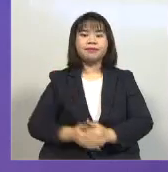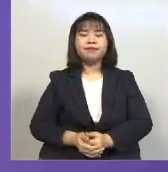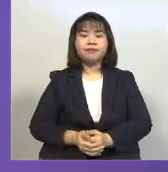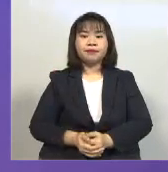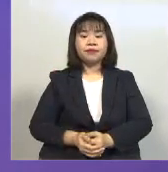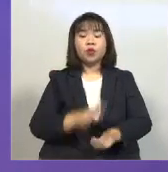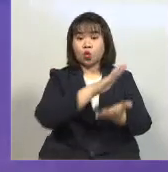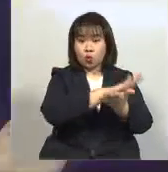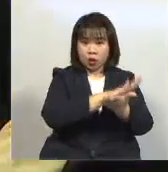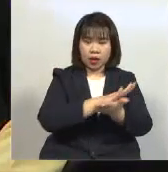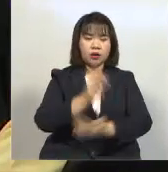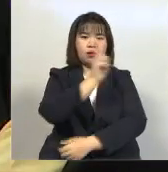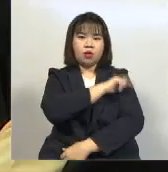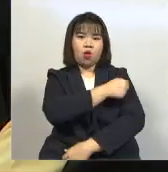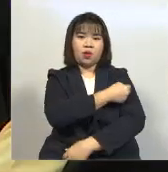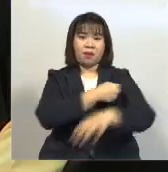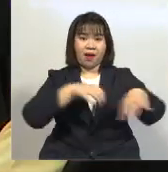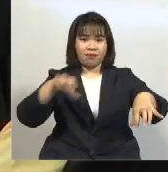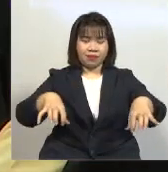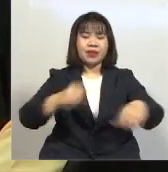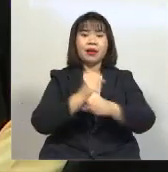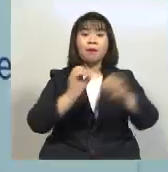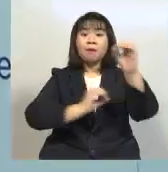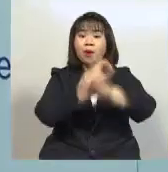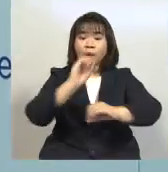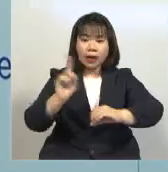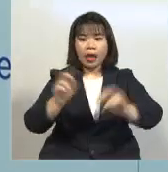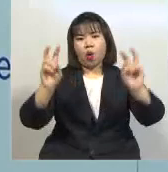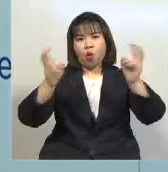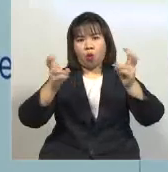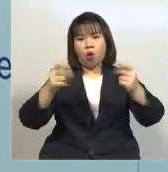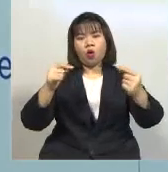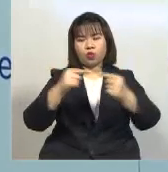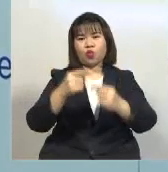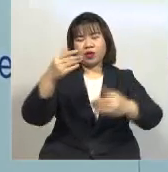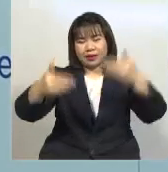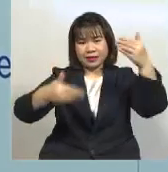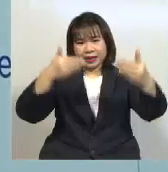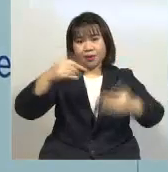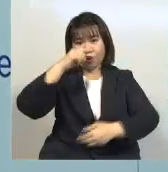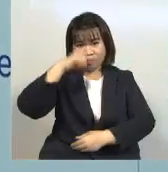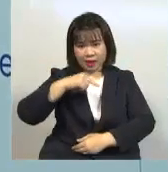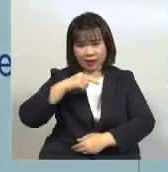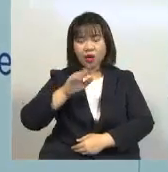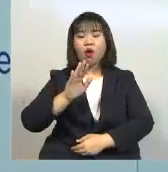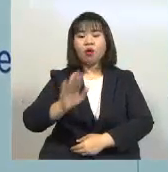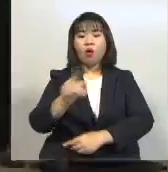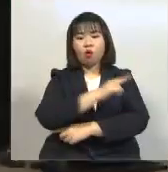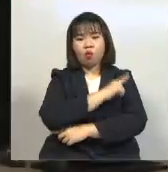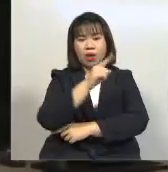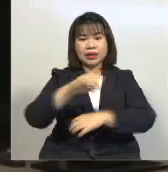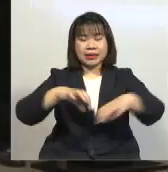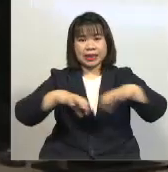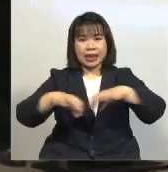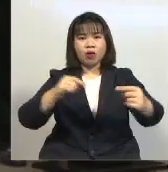ซึ่งโรงเรียนและโรงพยาบาลที่ปลอดภัยขึ้นนั้นถือว่าเป็นหัวข้อการจัดงานของประเทศไทยในวันการ